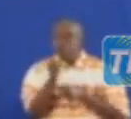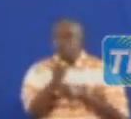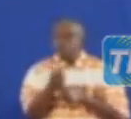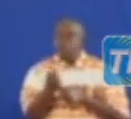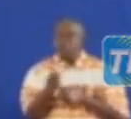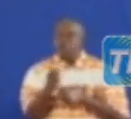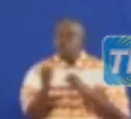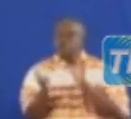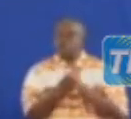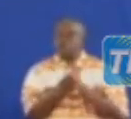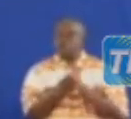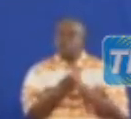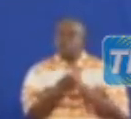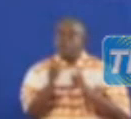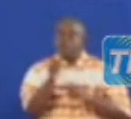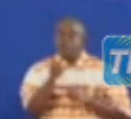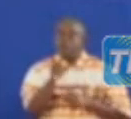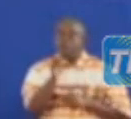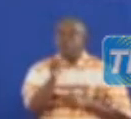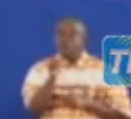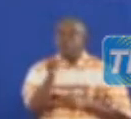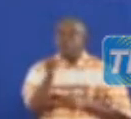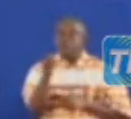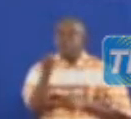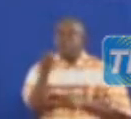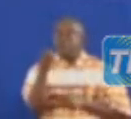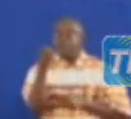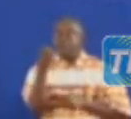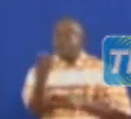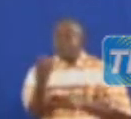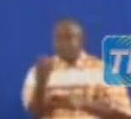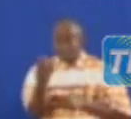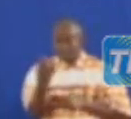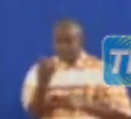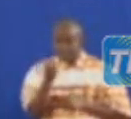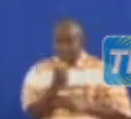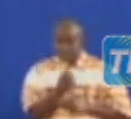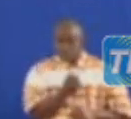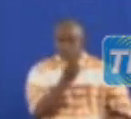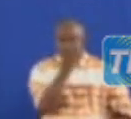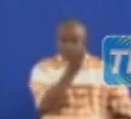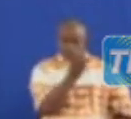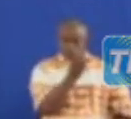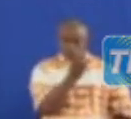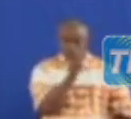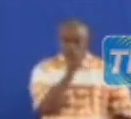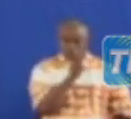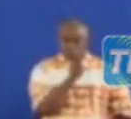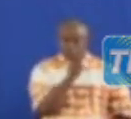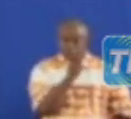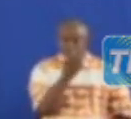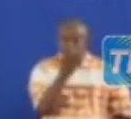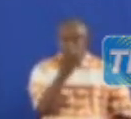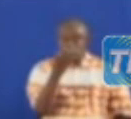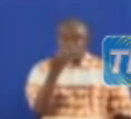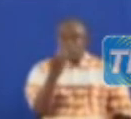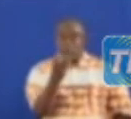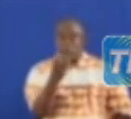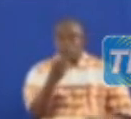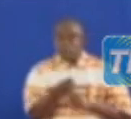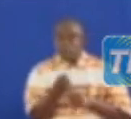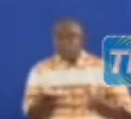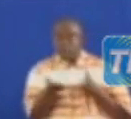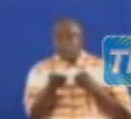trilioni 9.04, na kati ya fedha hizo shilingi trilioni 3.53 ni fedha za